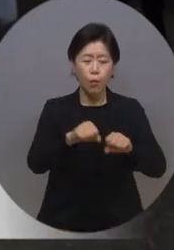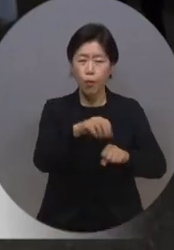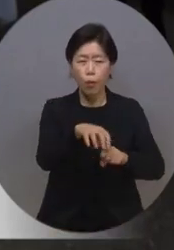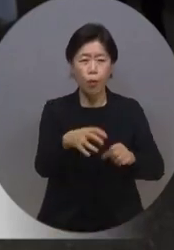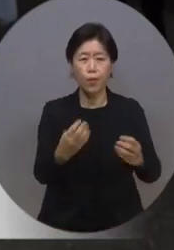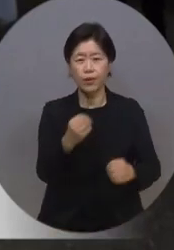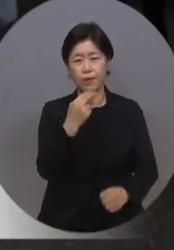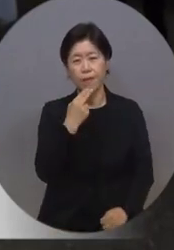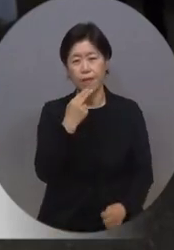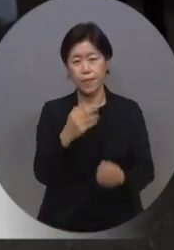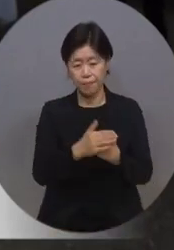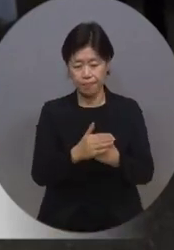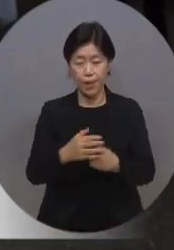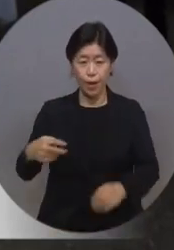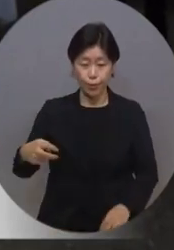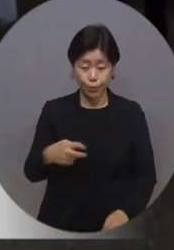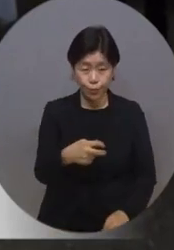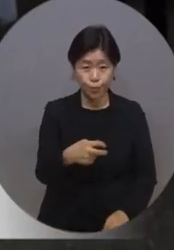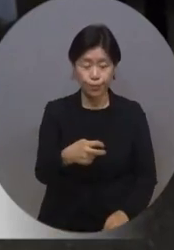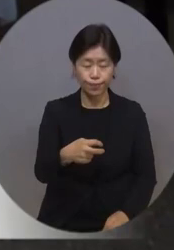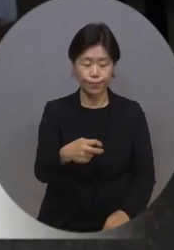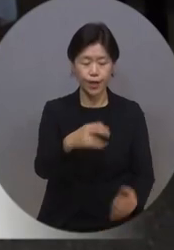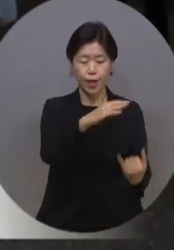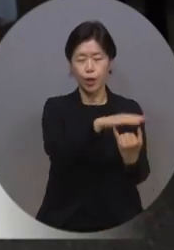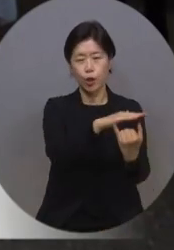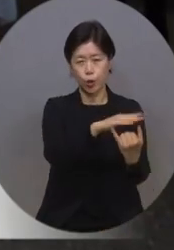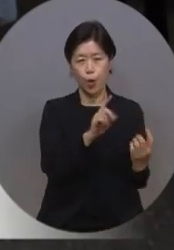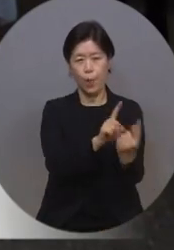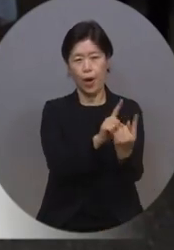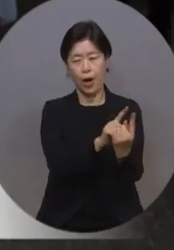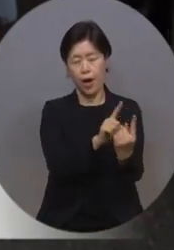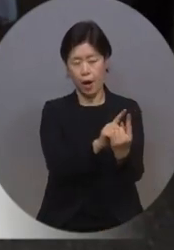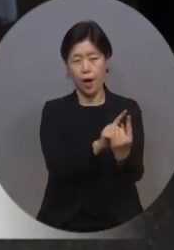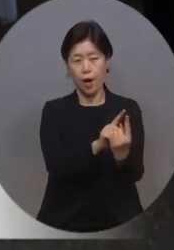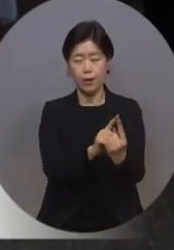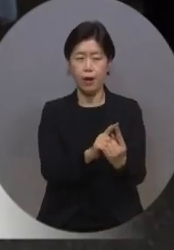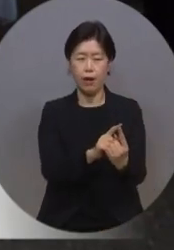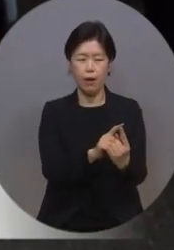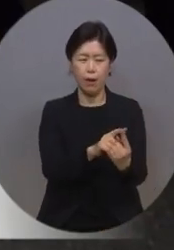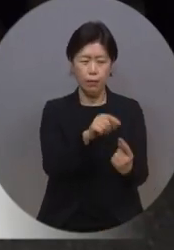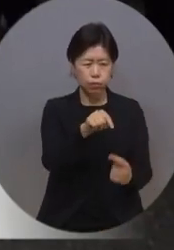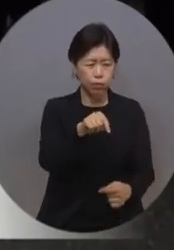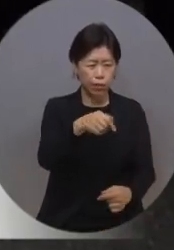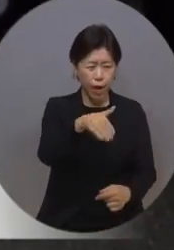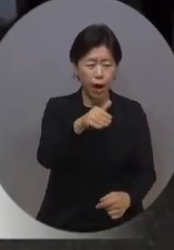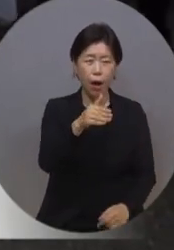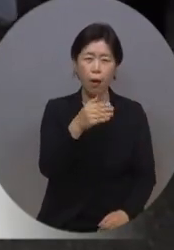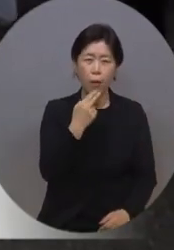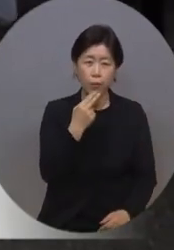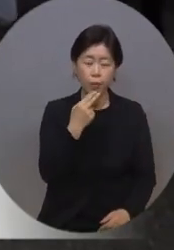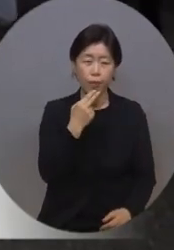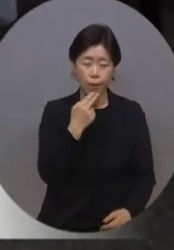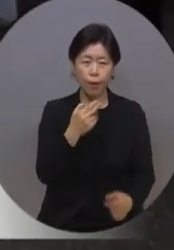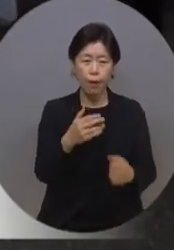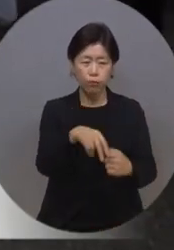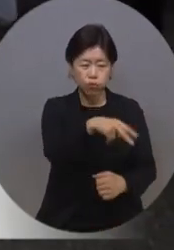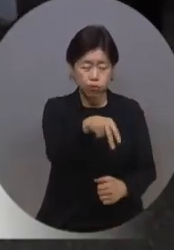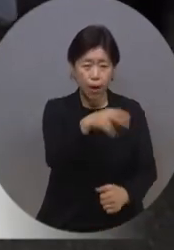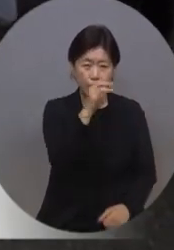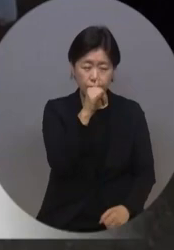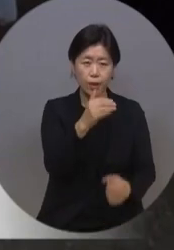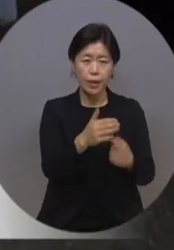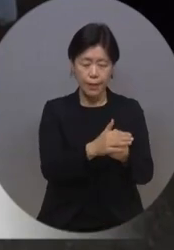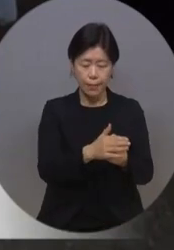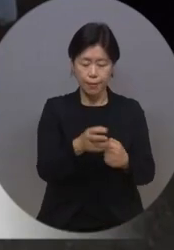움직이는 청소년 쉼터로서 거리 현장에 나와서 청소년들이 갈 곳이 없는 상황에서 거리를 배회하는 동안 저희 포텐을